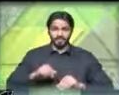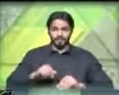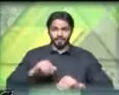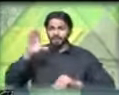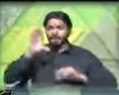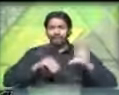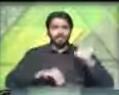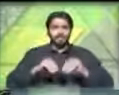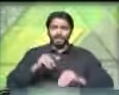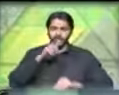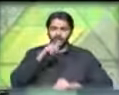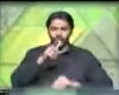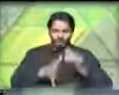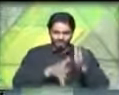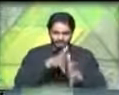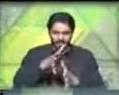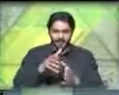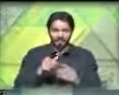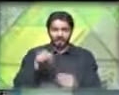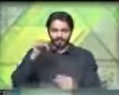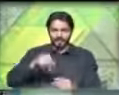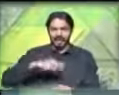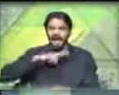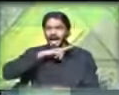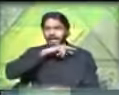ما القصة؟ القصة أن غنما